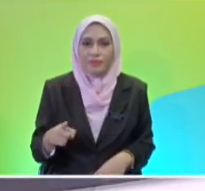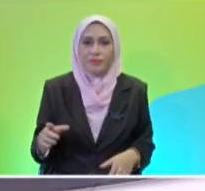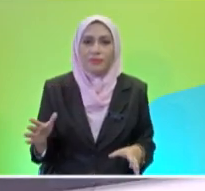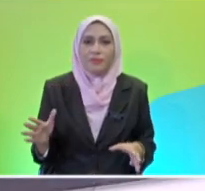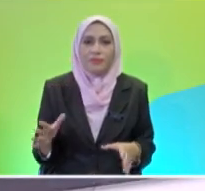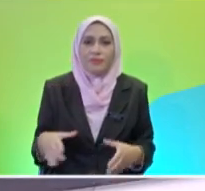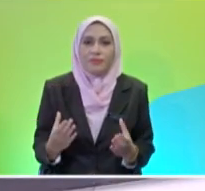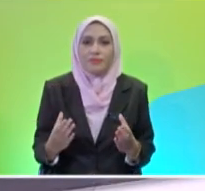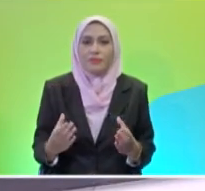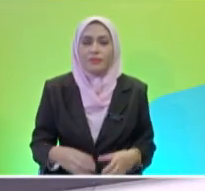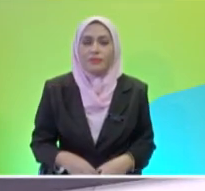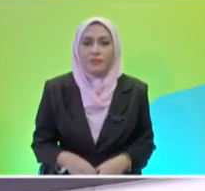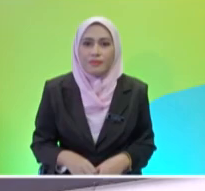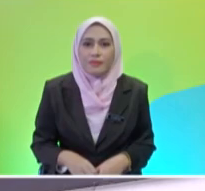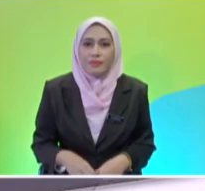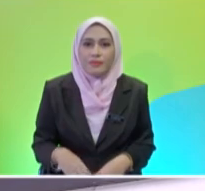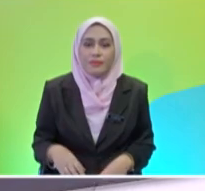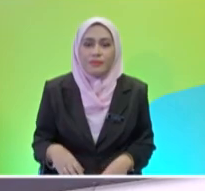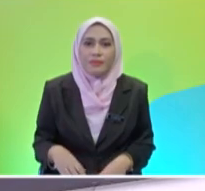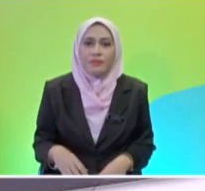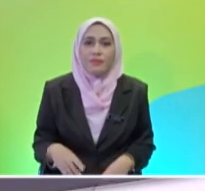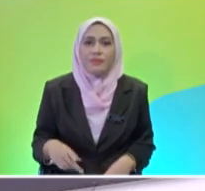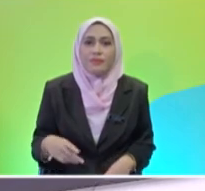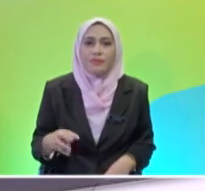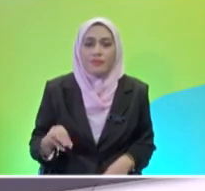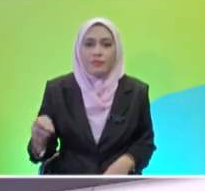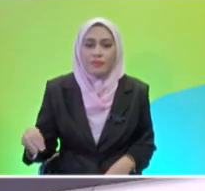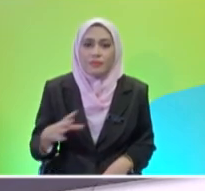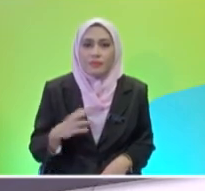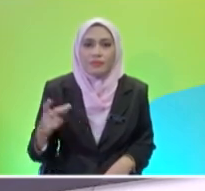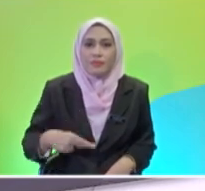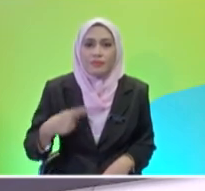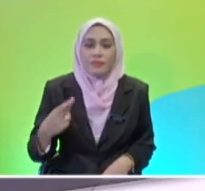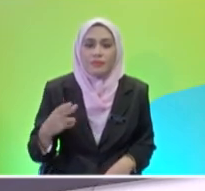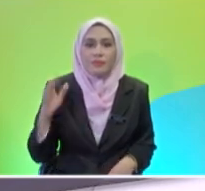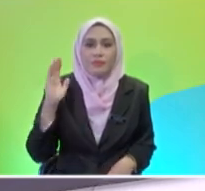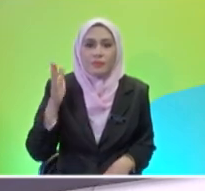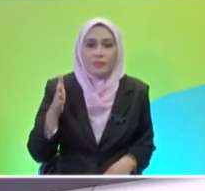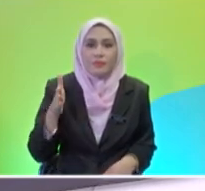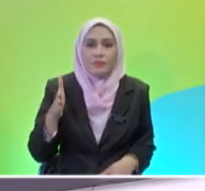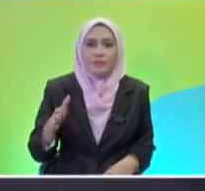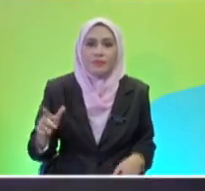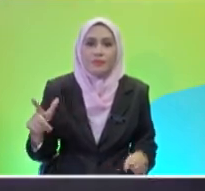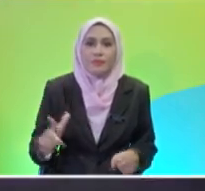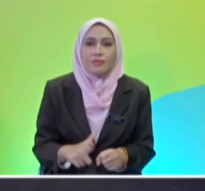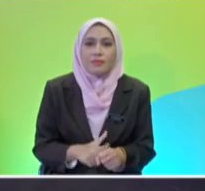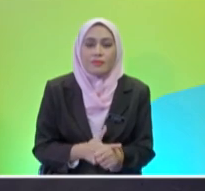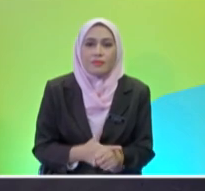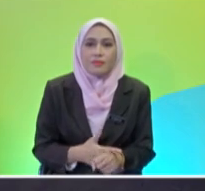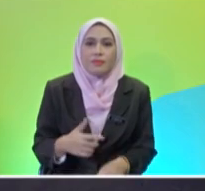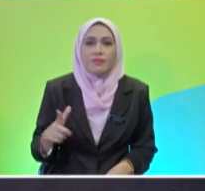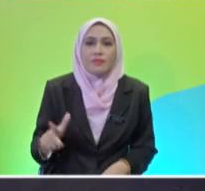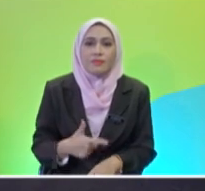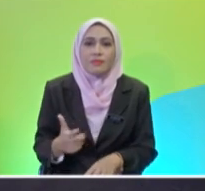rumah, anak murid dan Kak Ria akan melengkapkan lirik lagu. Okey, cikgu. Jom cikgu kita teruskan, cikgu. Okey,